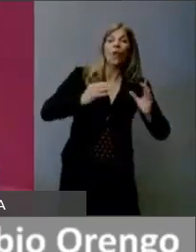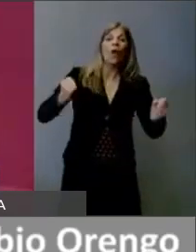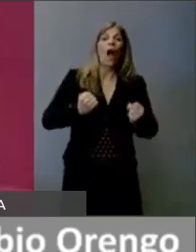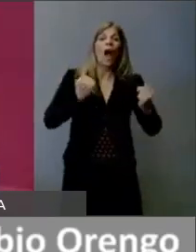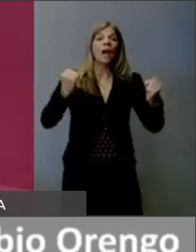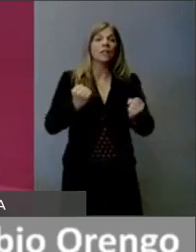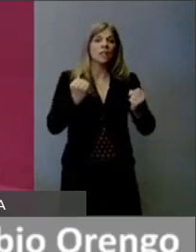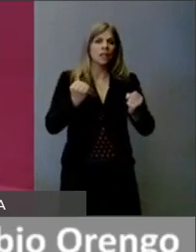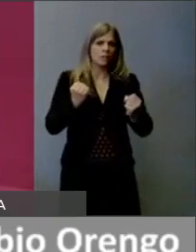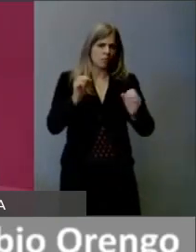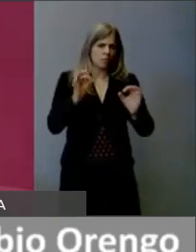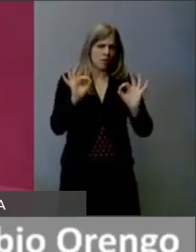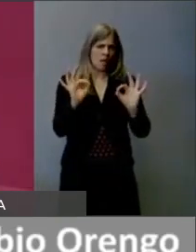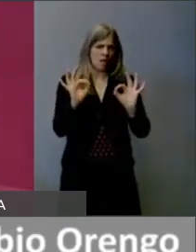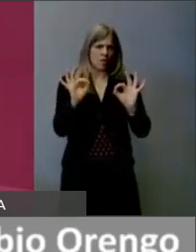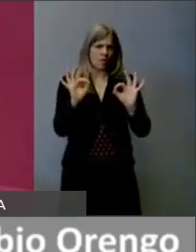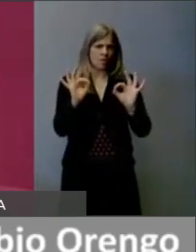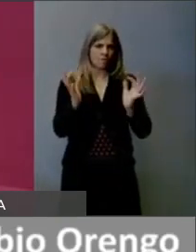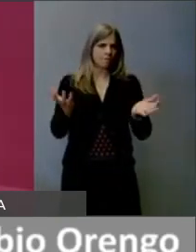cittadini.